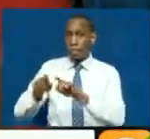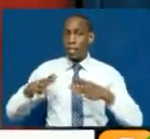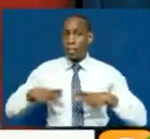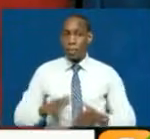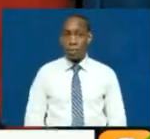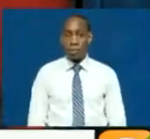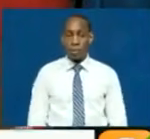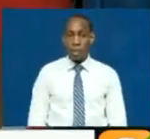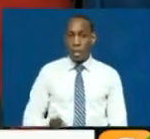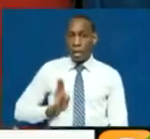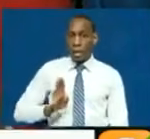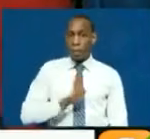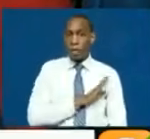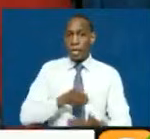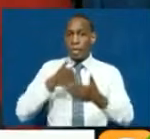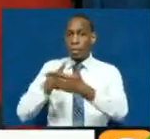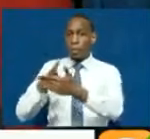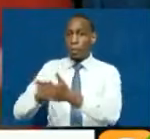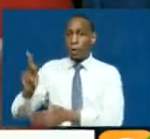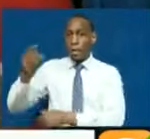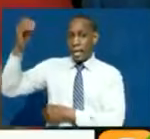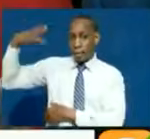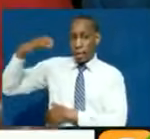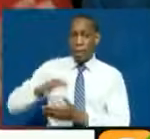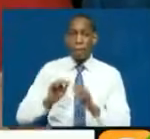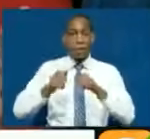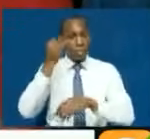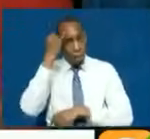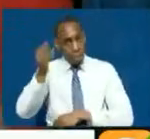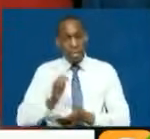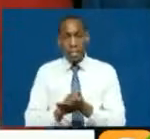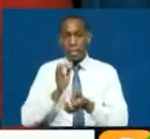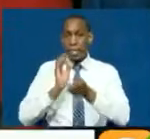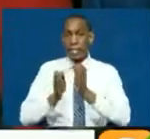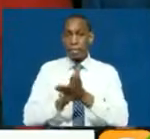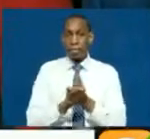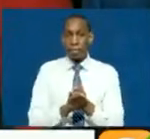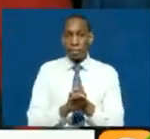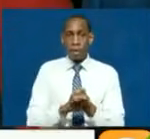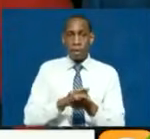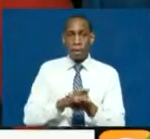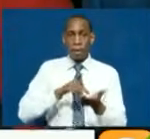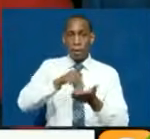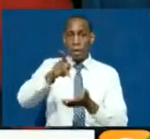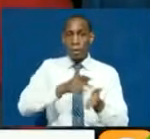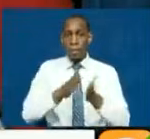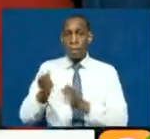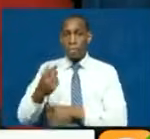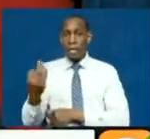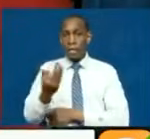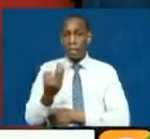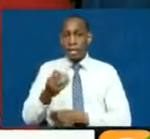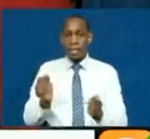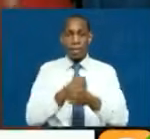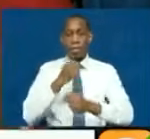characters. But this board has denied Kenya Power. Can you imagine if you were to have had the procurement plans in March? They could